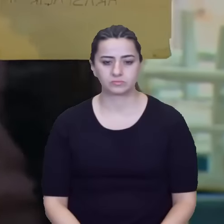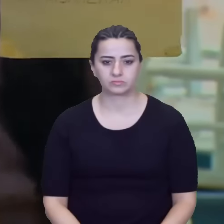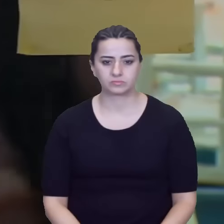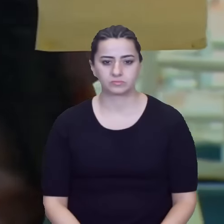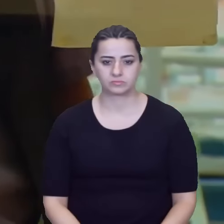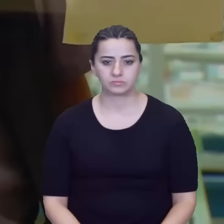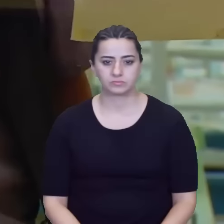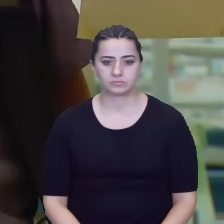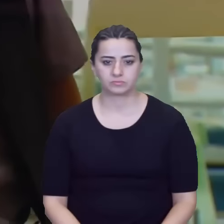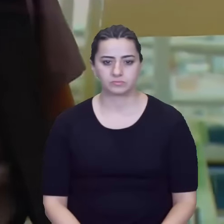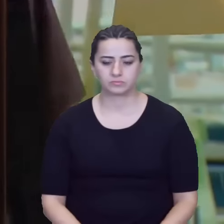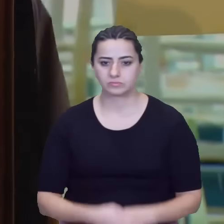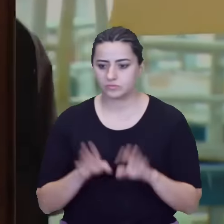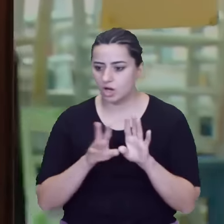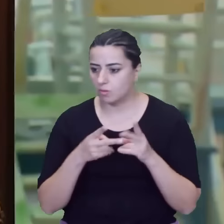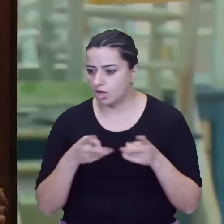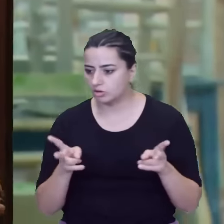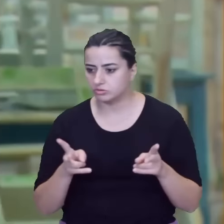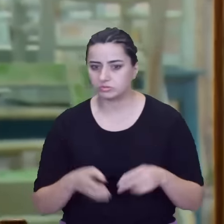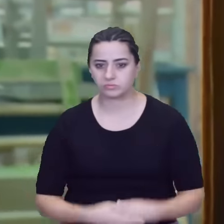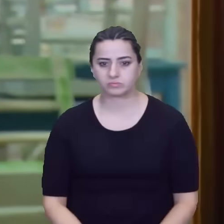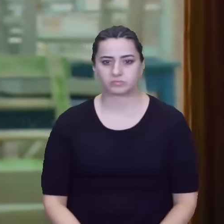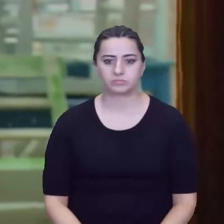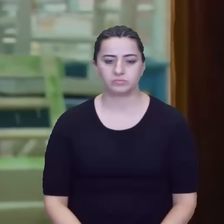İlk denemesinde açıldı kapı. Kapıdan şık.